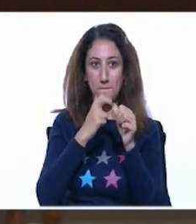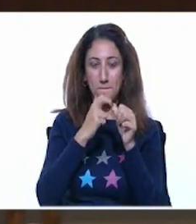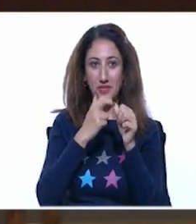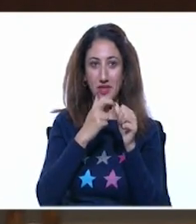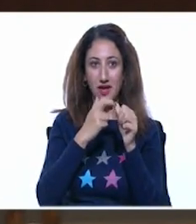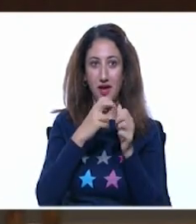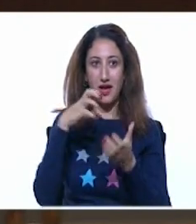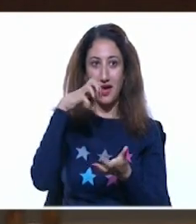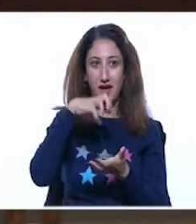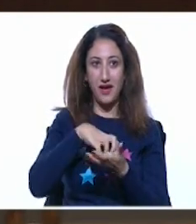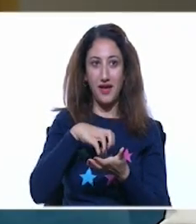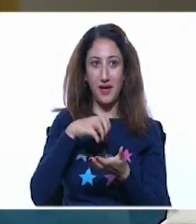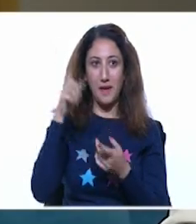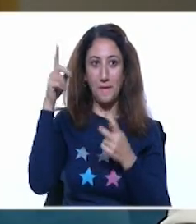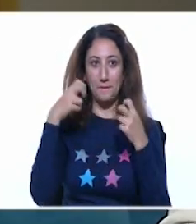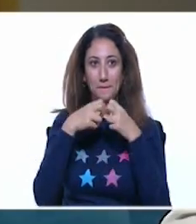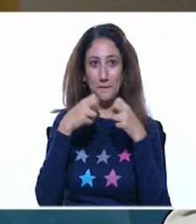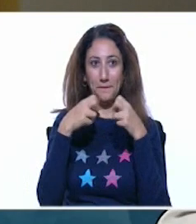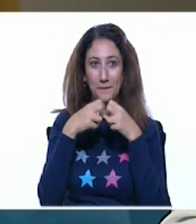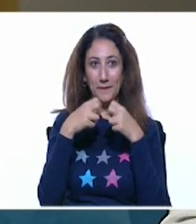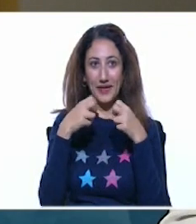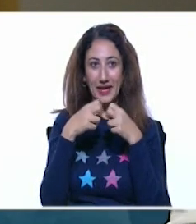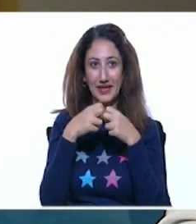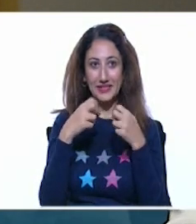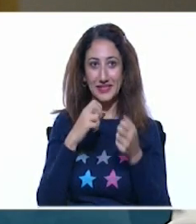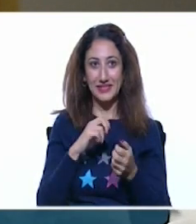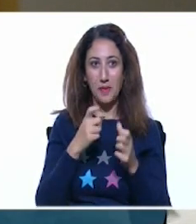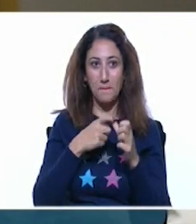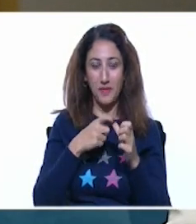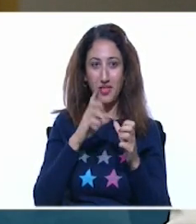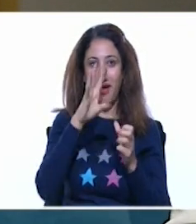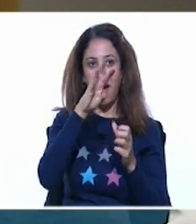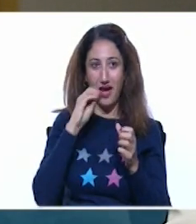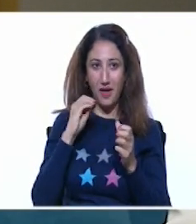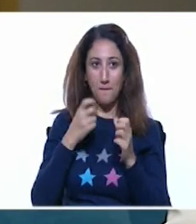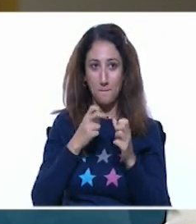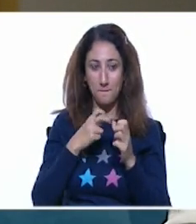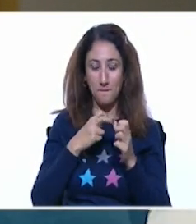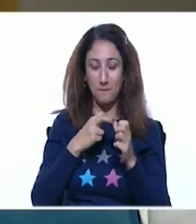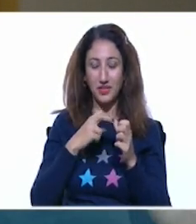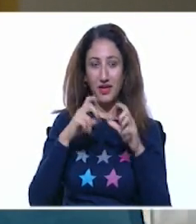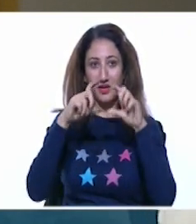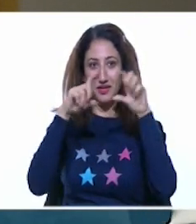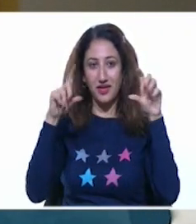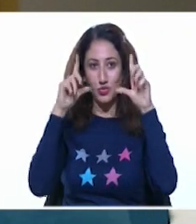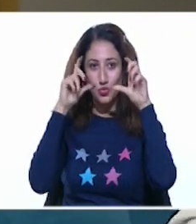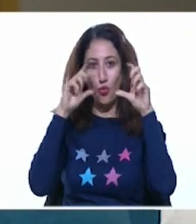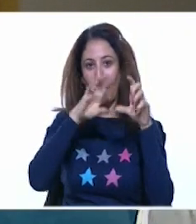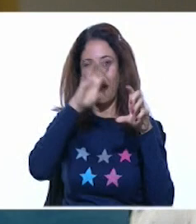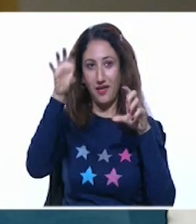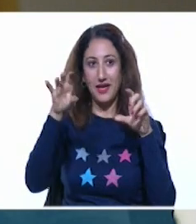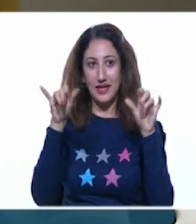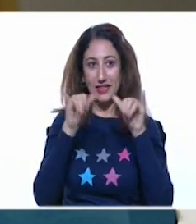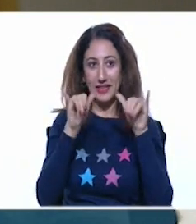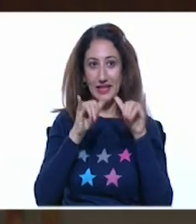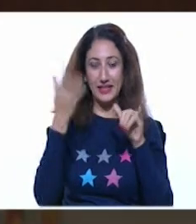المعادي ورقم القومي بتاعك كله ده جامد جدا. ده دي كانت جامده، جابوا بطاقتي فعلا يعني. دي كانت بطاقتي يعني، هم دي صوره البطاقه بتاعتي فعلا. البطاقه القديمه